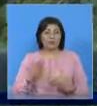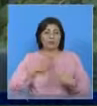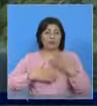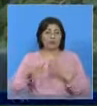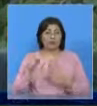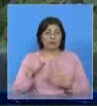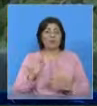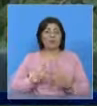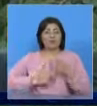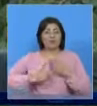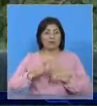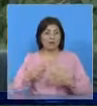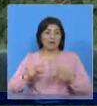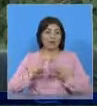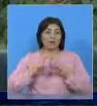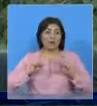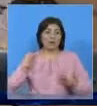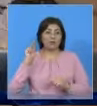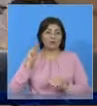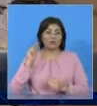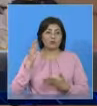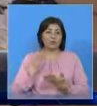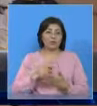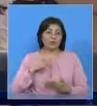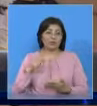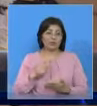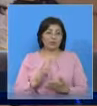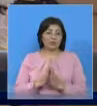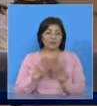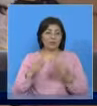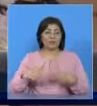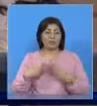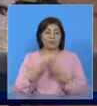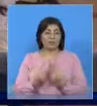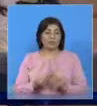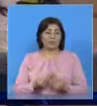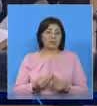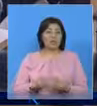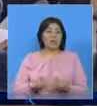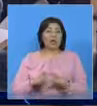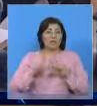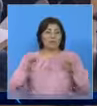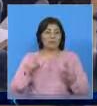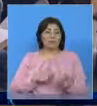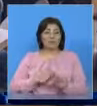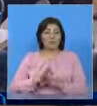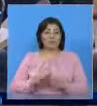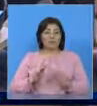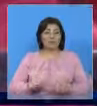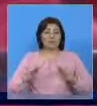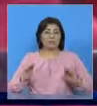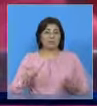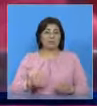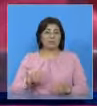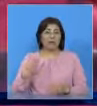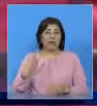что мы возвращаемся к традиционному обучению. Стоит отметить, что книги раздаются ученикам из школьного фонда. На обеспечение детей учебниками